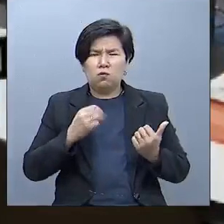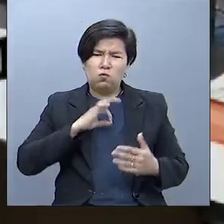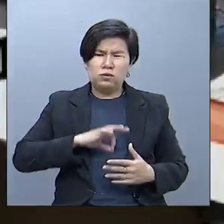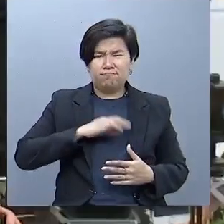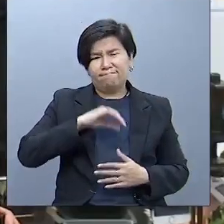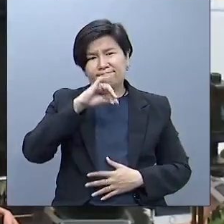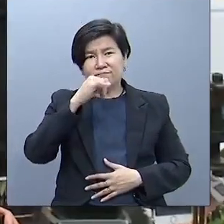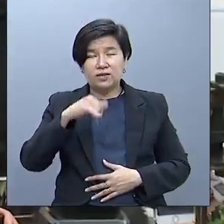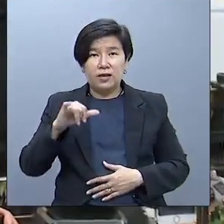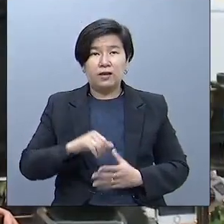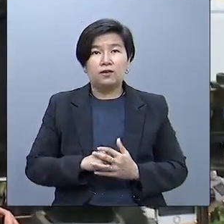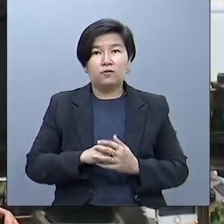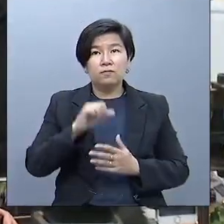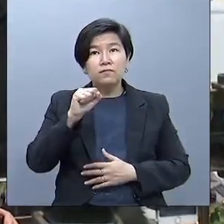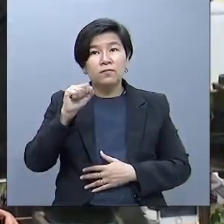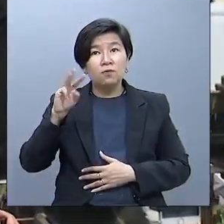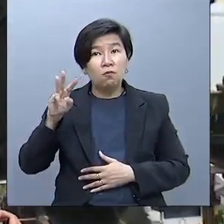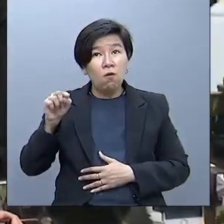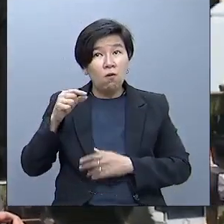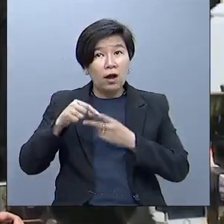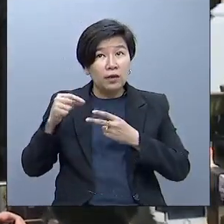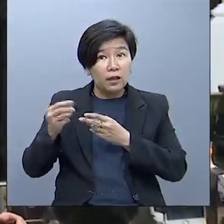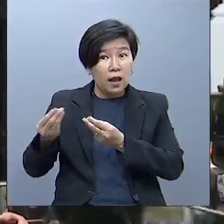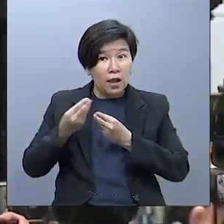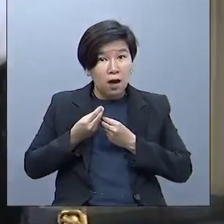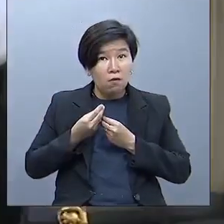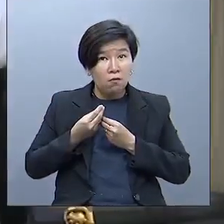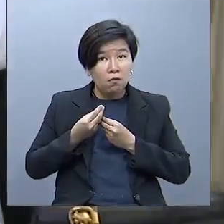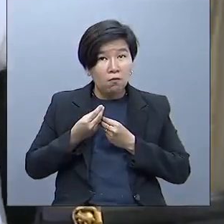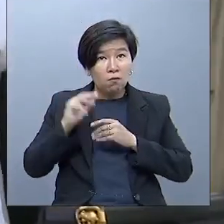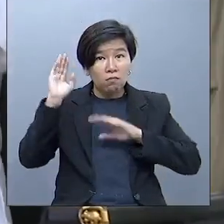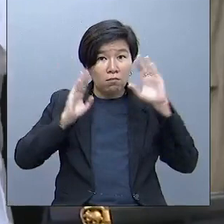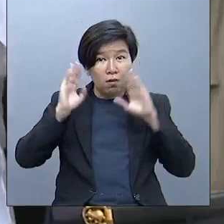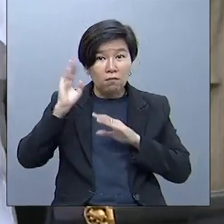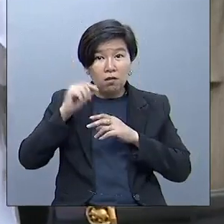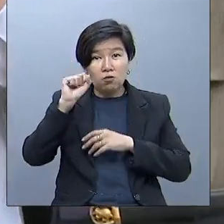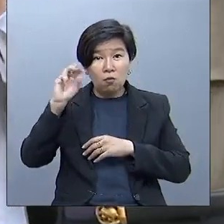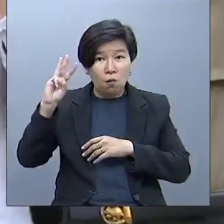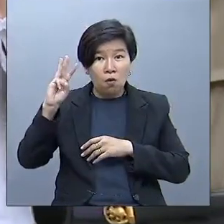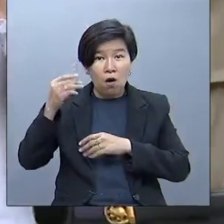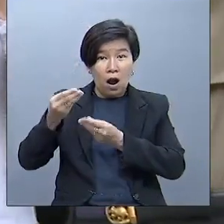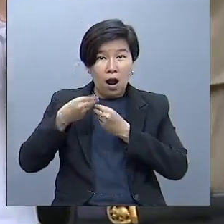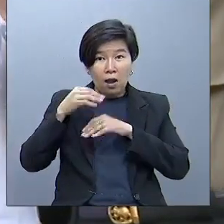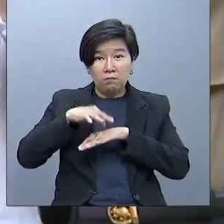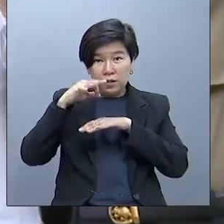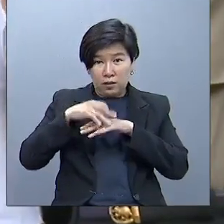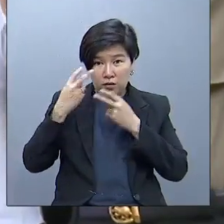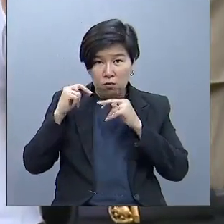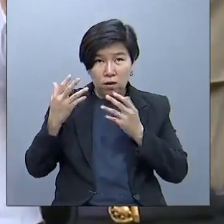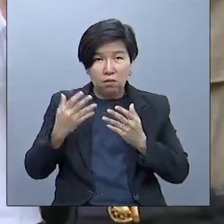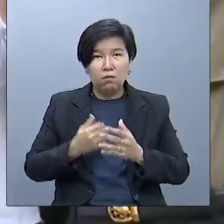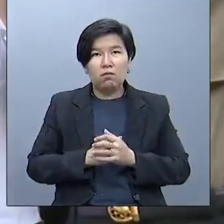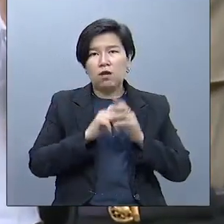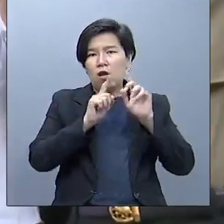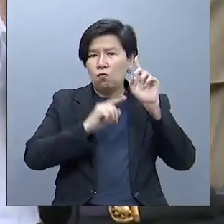ั้สวอรจะโหทให้ไหมเรื่องนี้ก็ยังไม่ชัด 194แต่วาโอกาสที่หุ้นจริบาวกลบมามีแ่